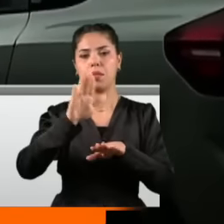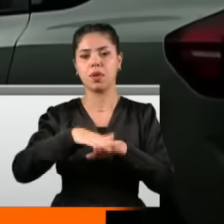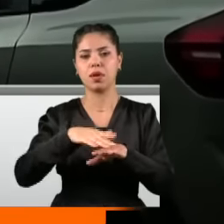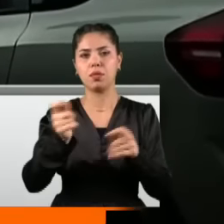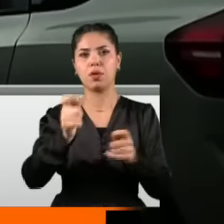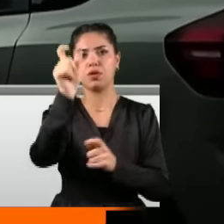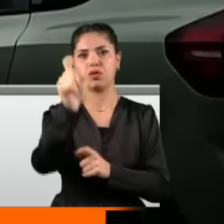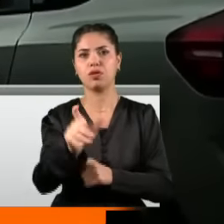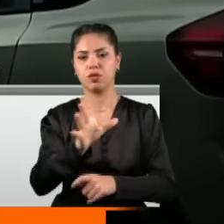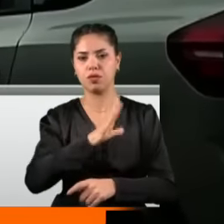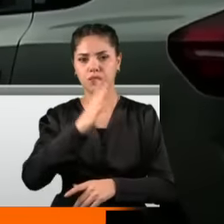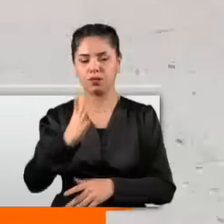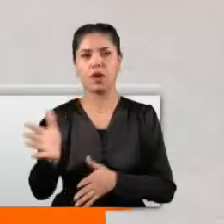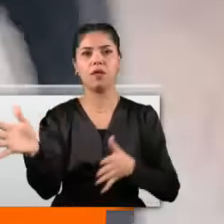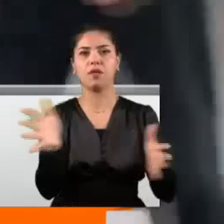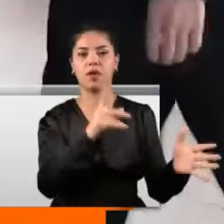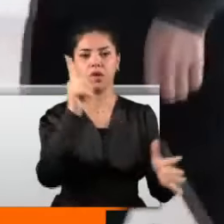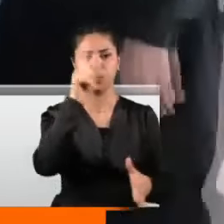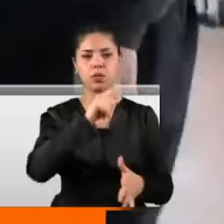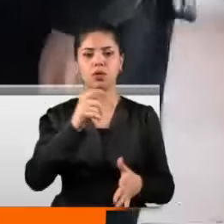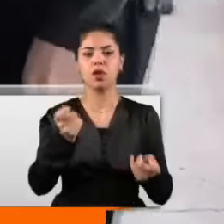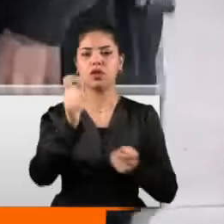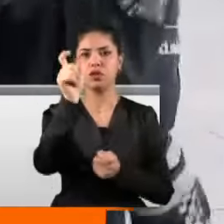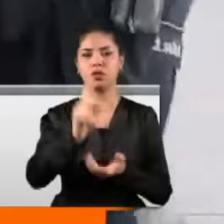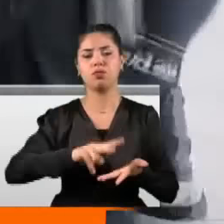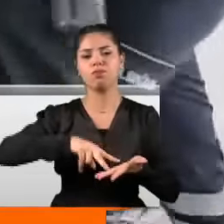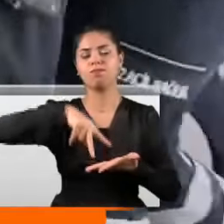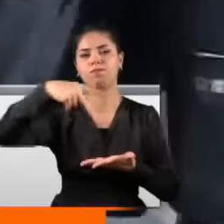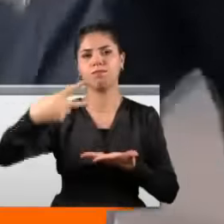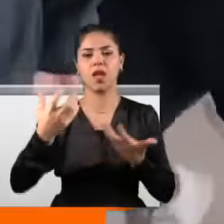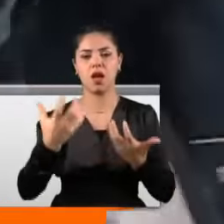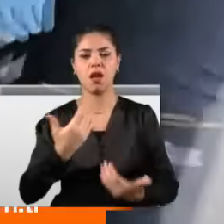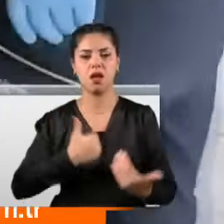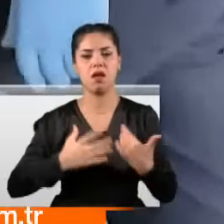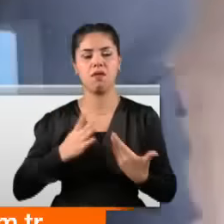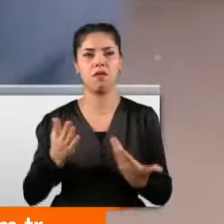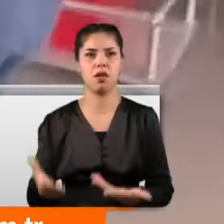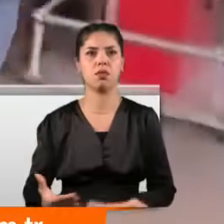işçi vardı. Fırtınanın etkisiyle düştü, ağır yaralandı.